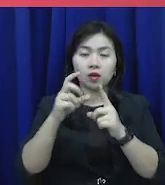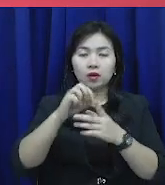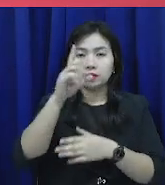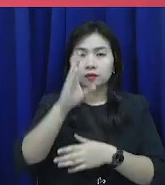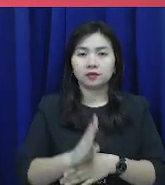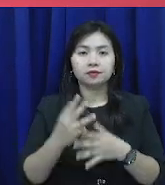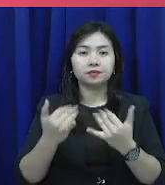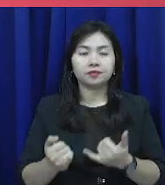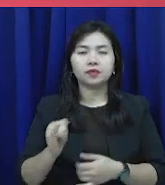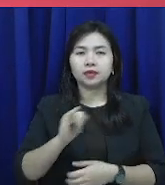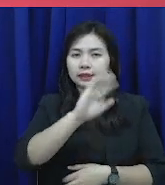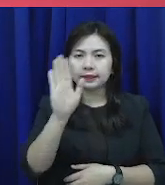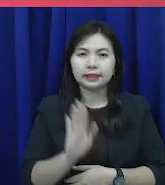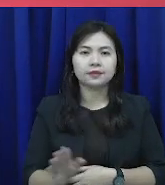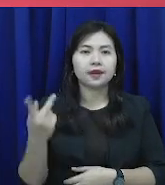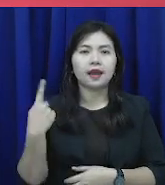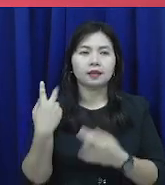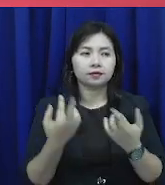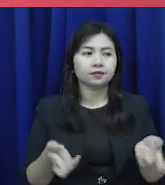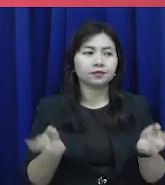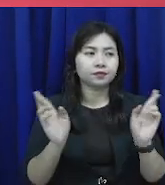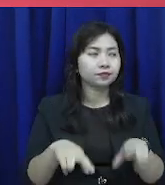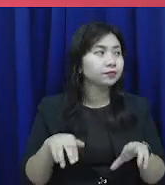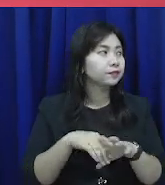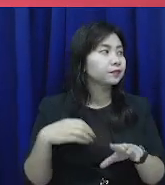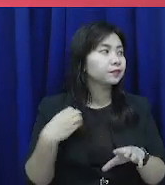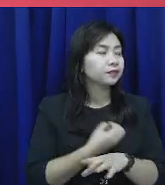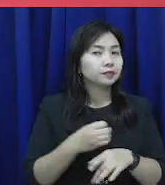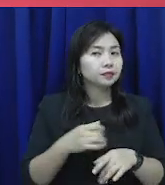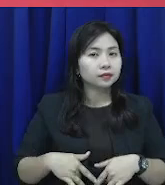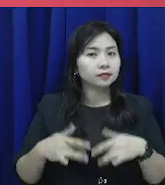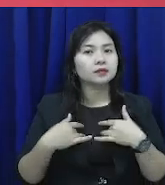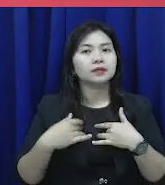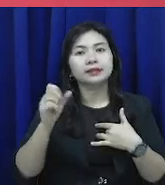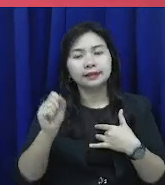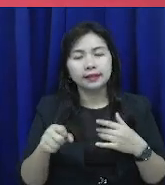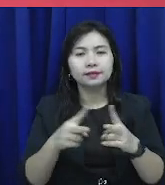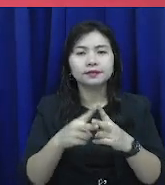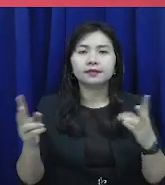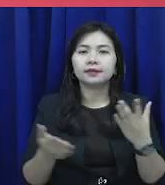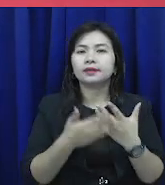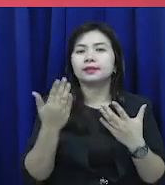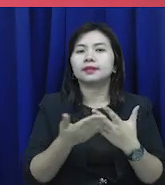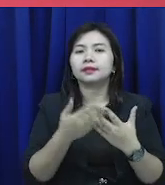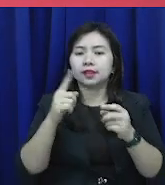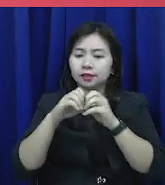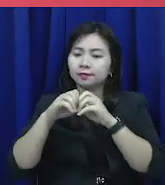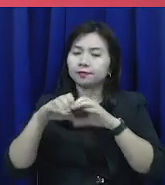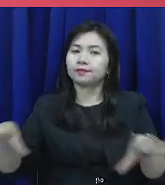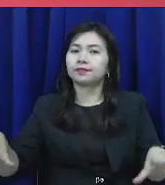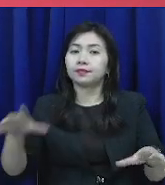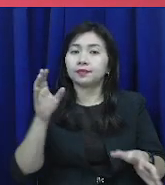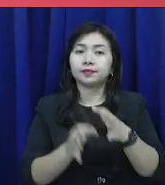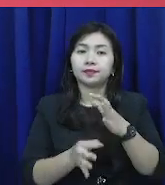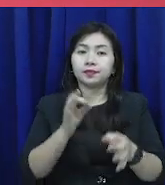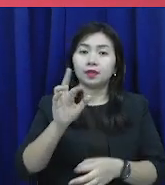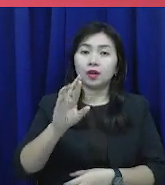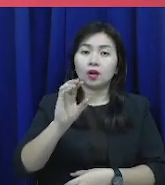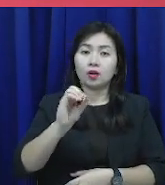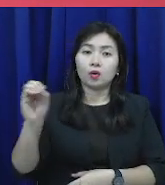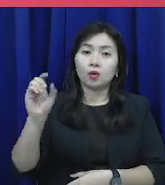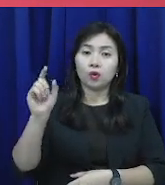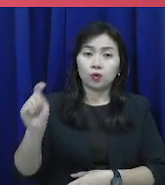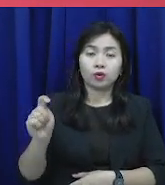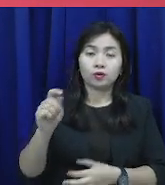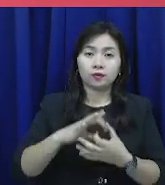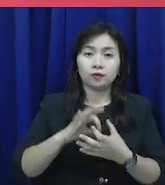nag-uugat sa atin Kaya nga ang bilis din matunaw syempre alam naman po natin yan mga kapatid pag kang ugat ng isang yung damo na nga lang